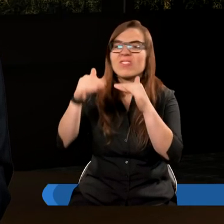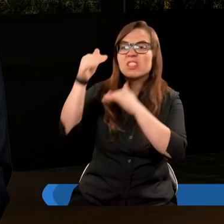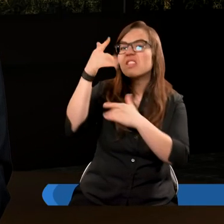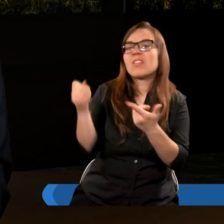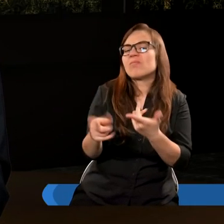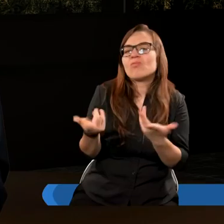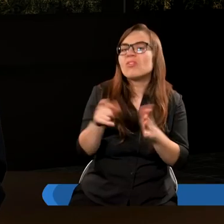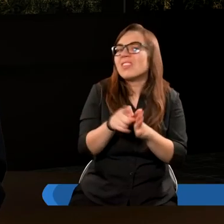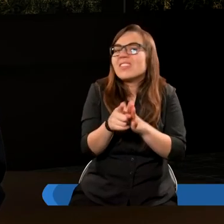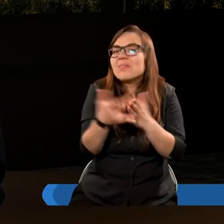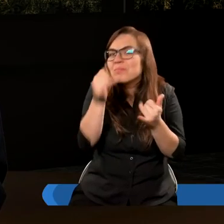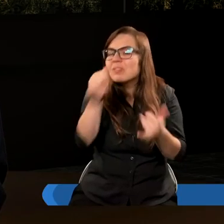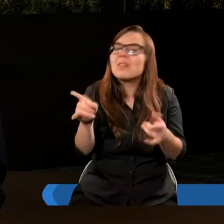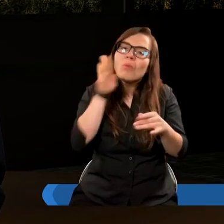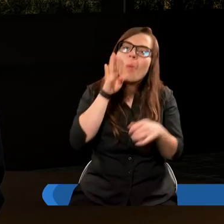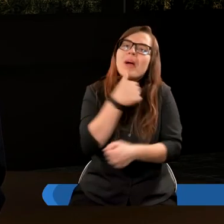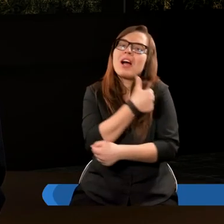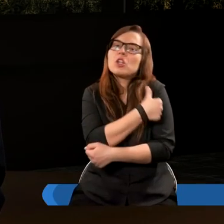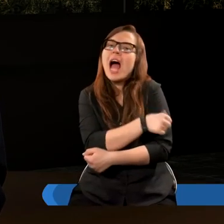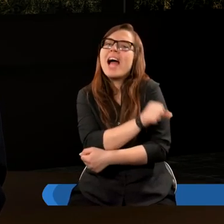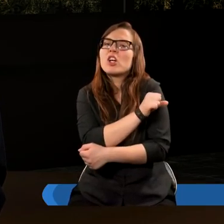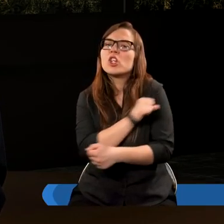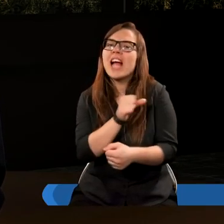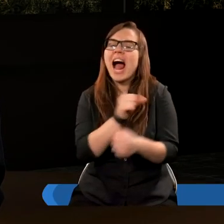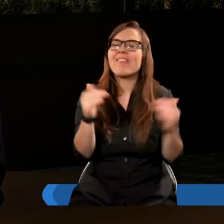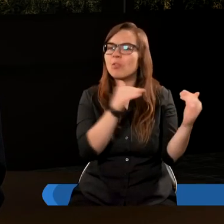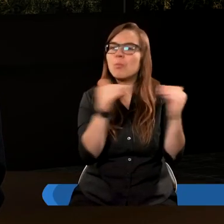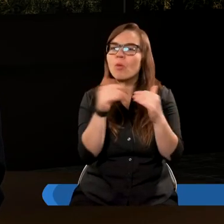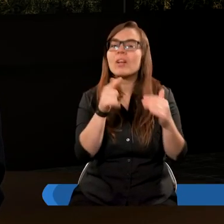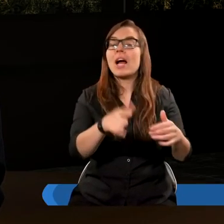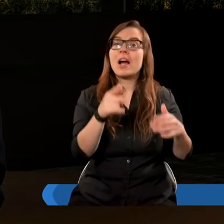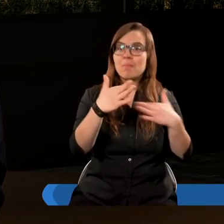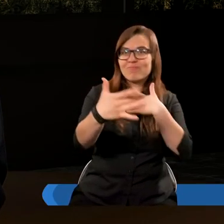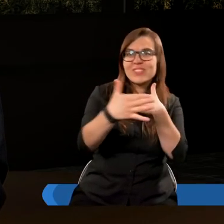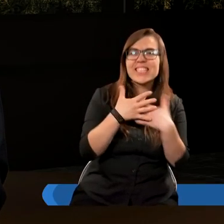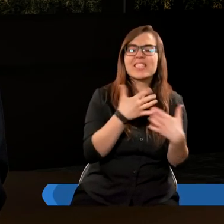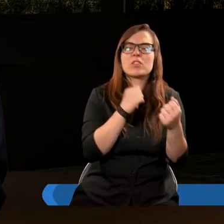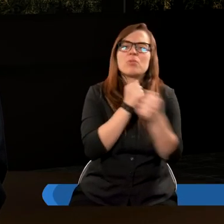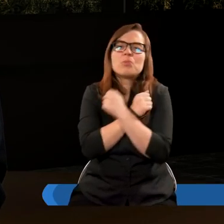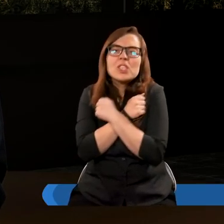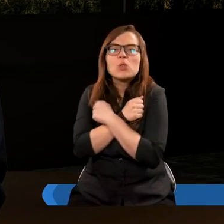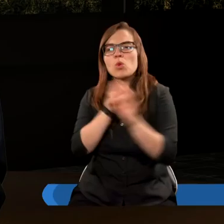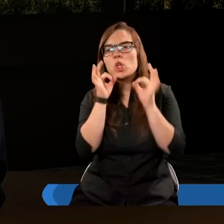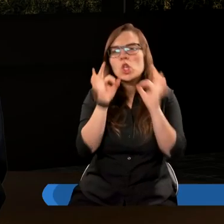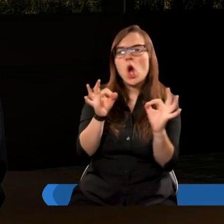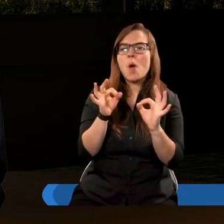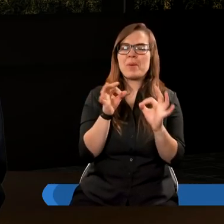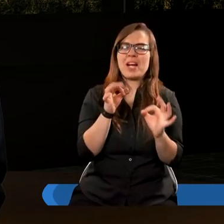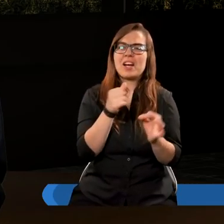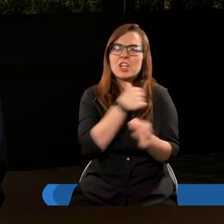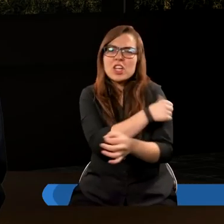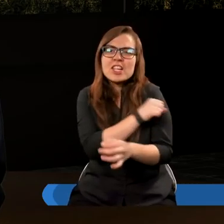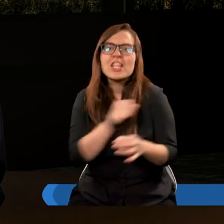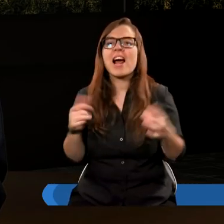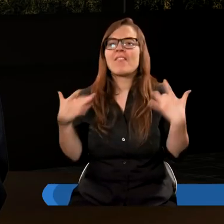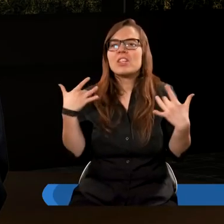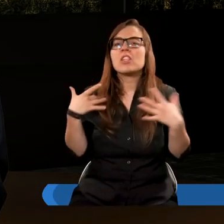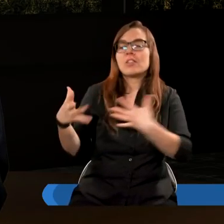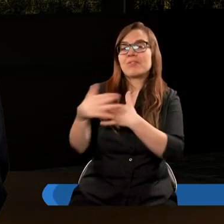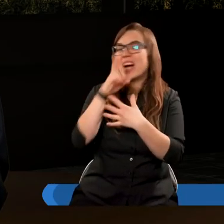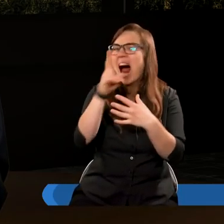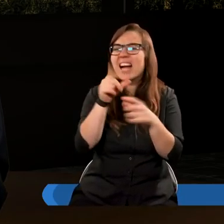I podobnie tutaj w chrześcijaństwie, jak nie zobaczymy tej prawdziwej, przyjaznej, życzliwej twarzy Pana Boga w